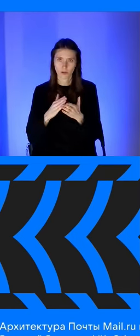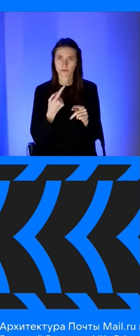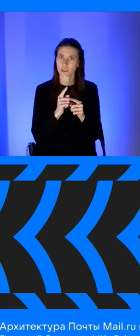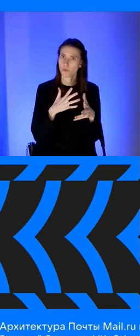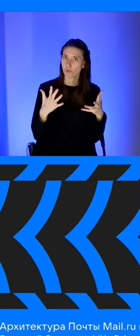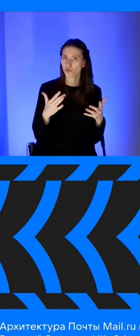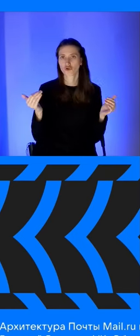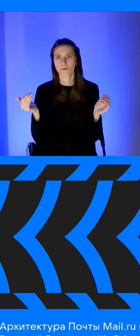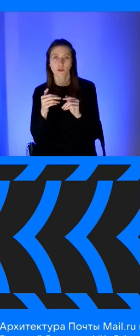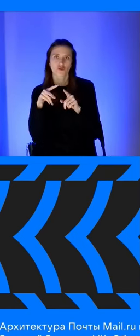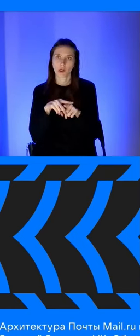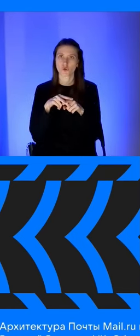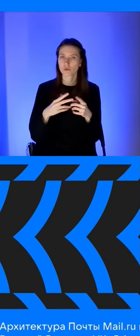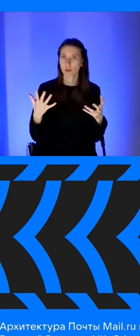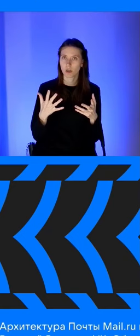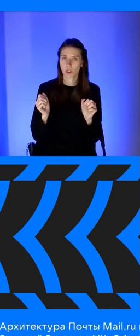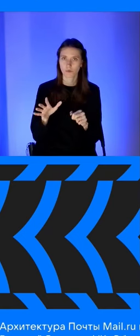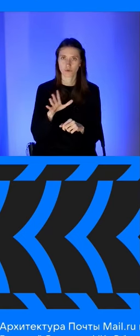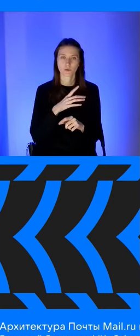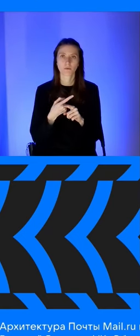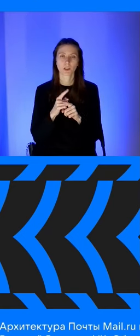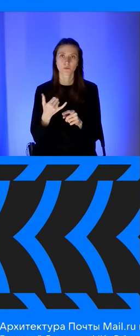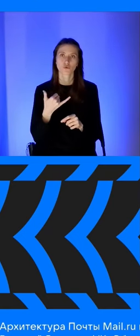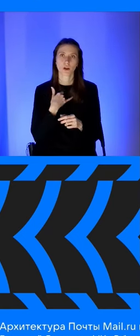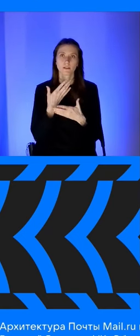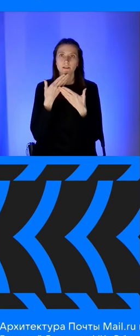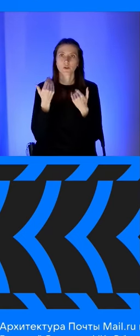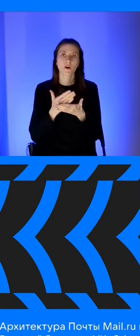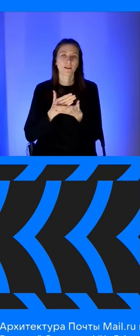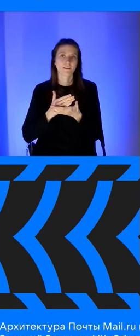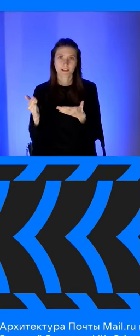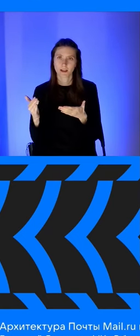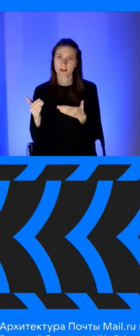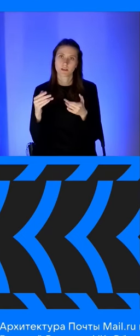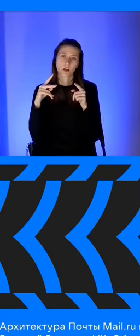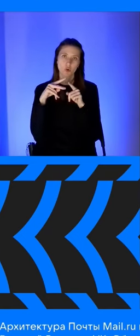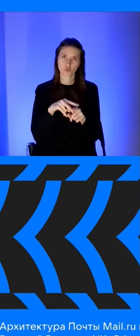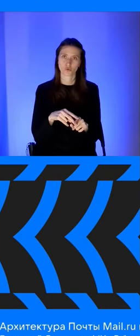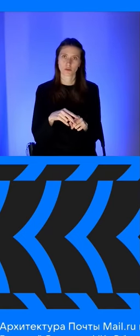юзеры. То есть поэтому у нас нет отдельной нагрузки.